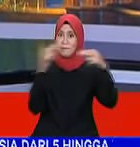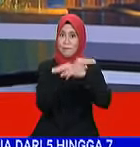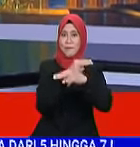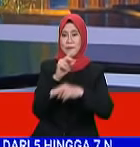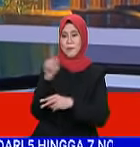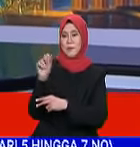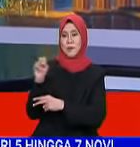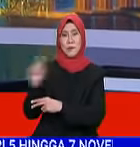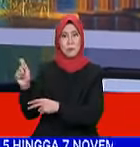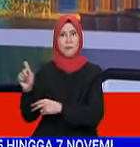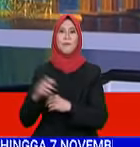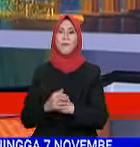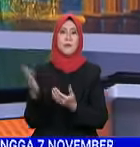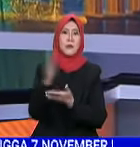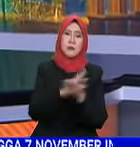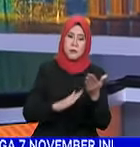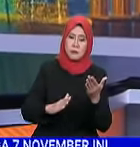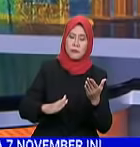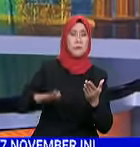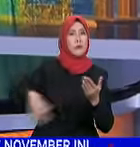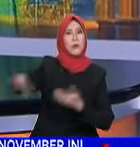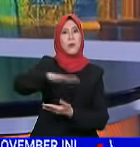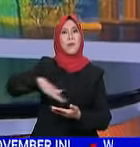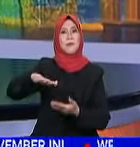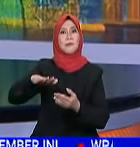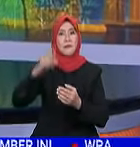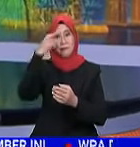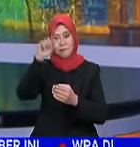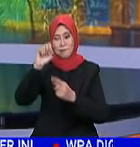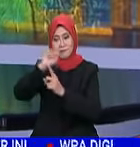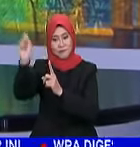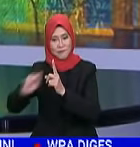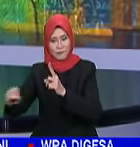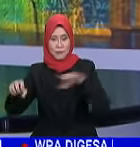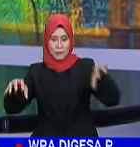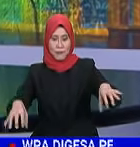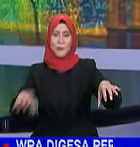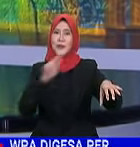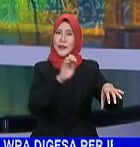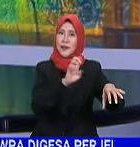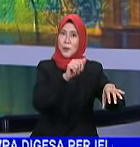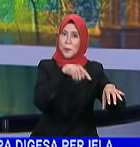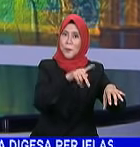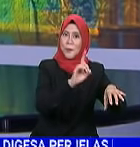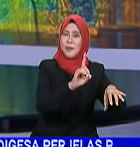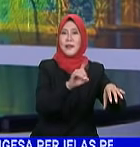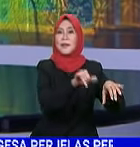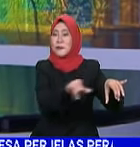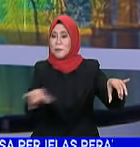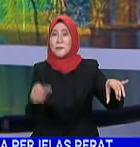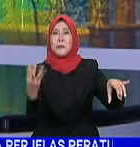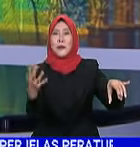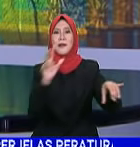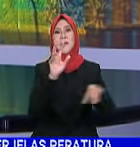Jelas Perdana Menteri yang meliputi sebahagian daripada keseluruhan jajaran merentas disanakan sehingga Telupid sejauh 58